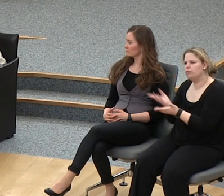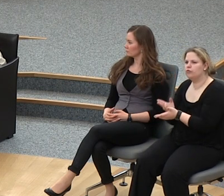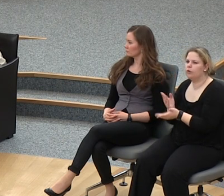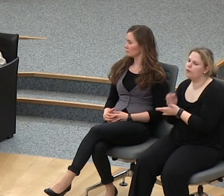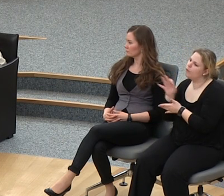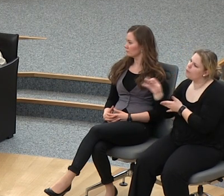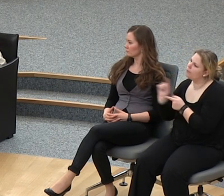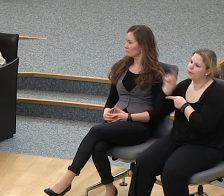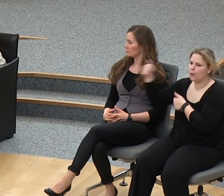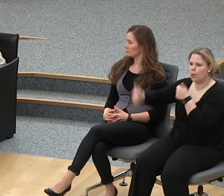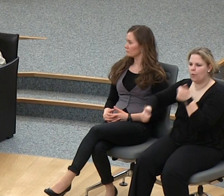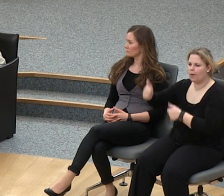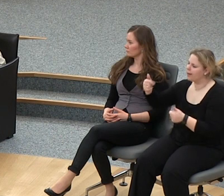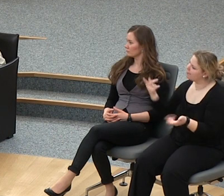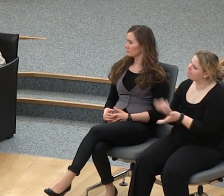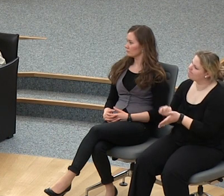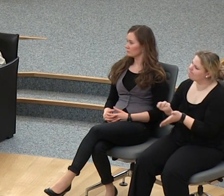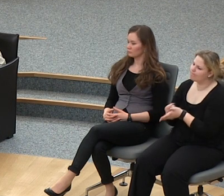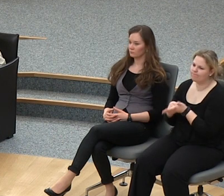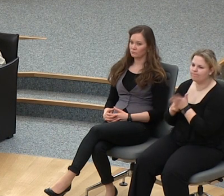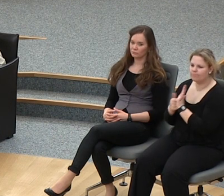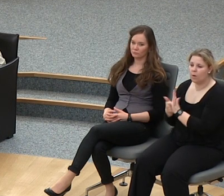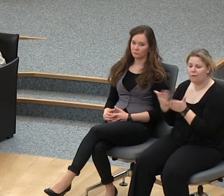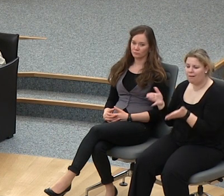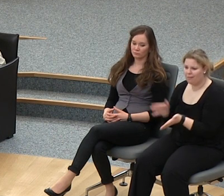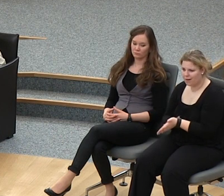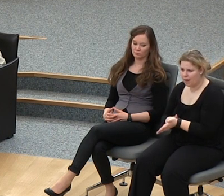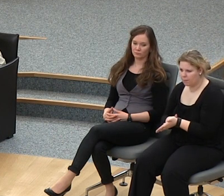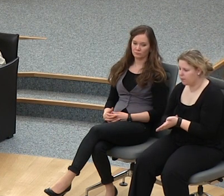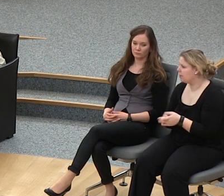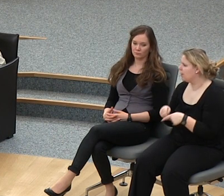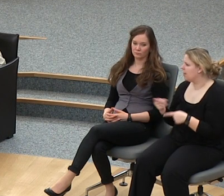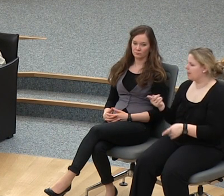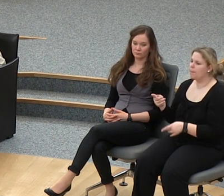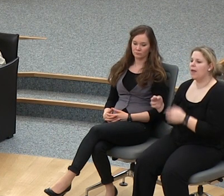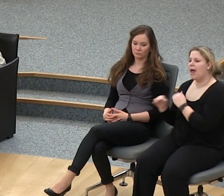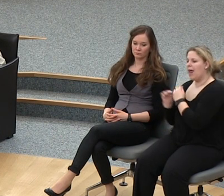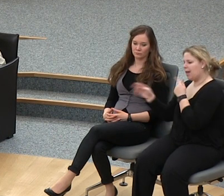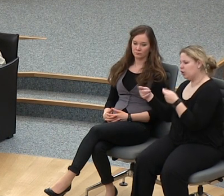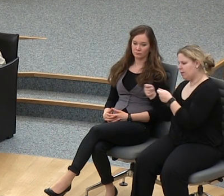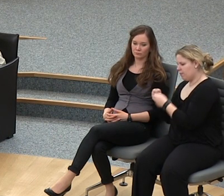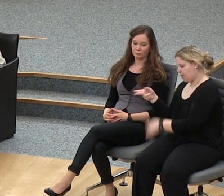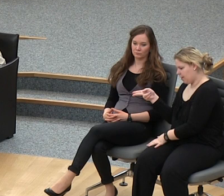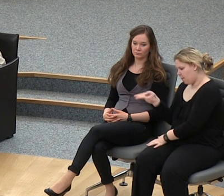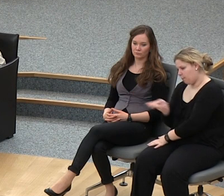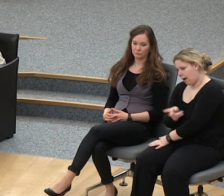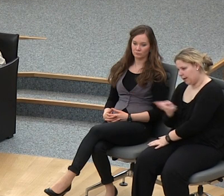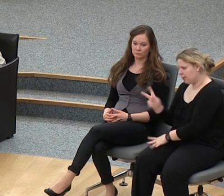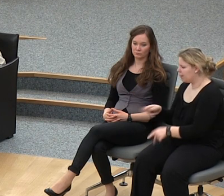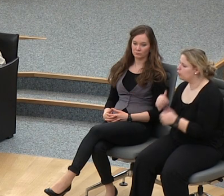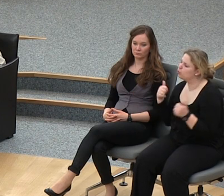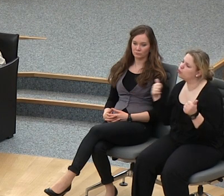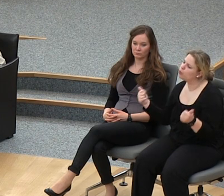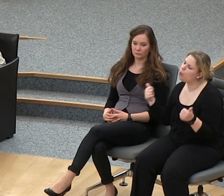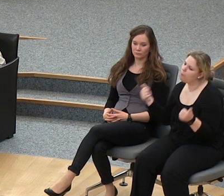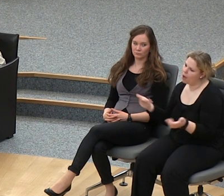bewähren müssen. Das geht auch, dafür gibt es in beiden Landschaftsverbänden hervorragende Beispiele, die